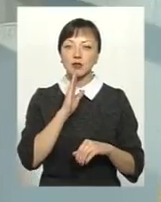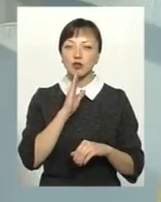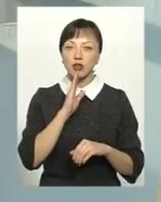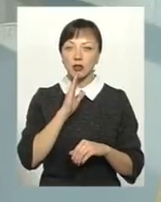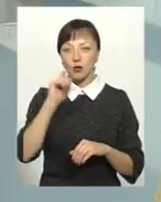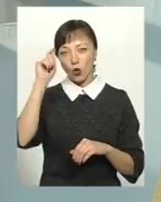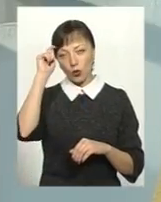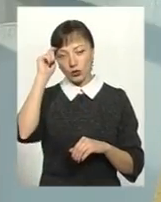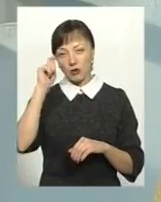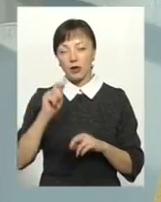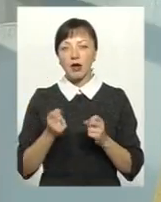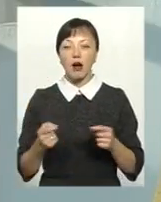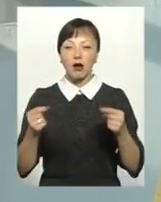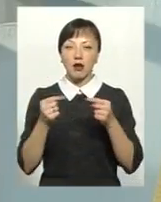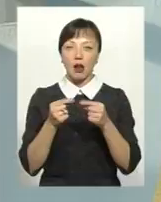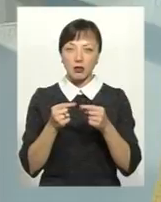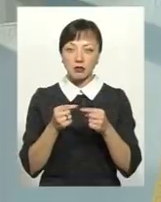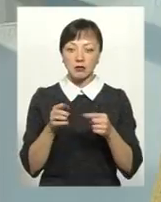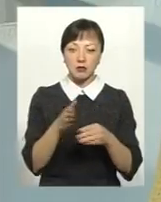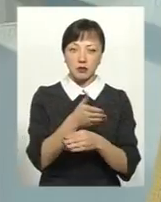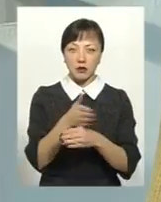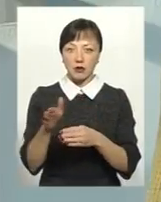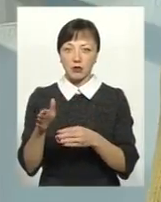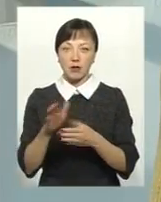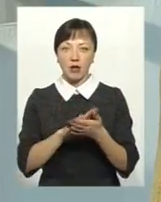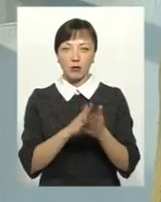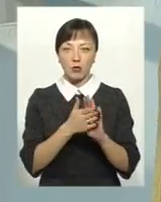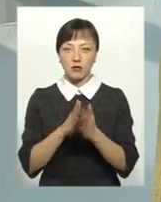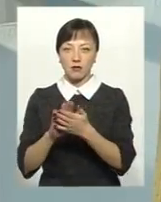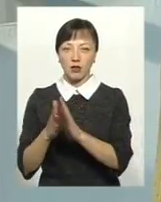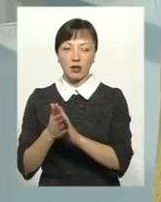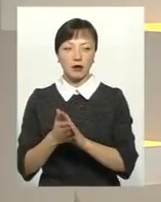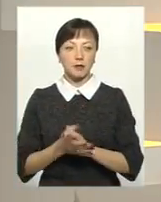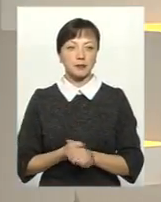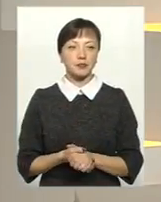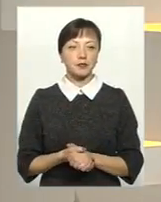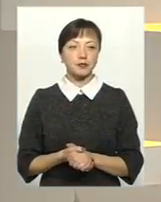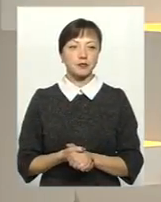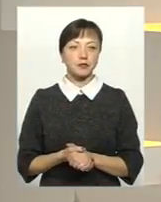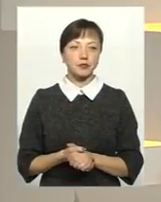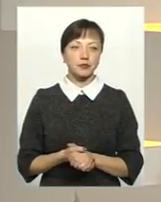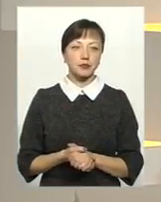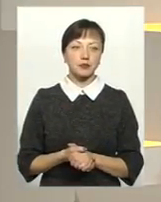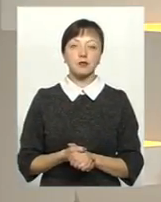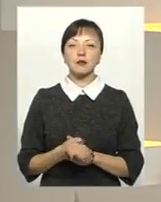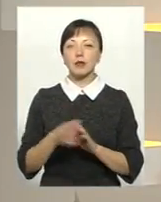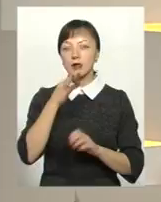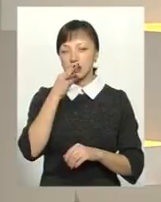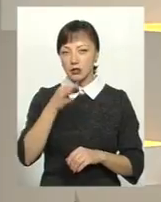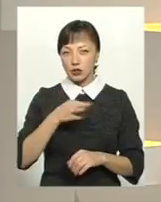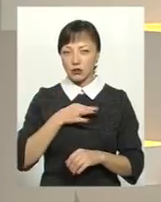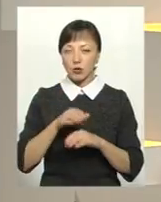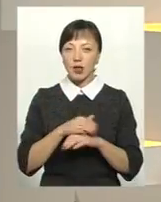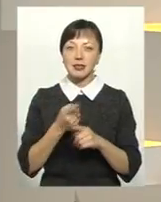і хлопчиків якраз в гендерно чутливій якійсь атмосфері. Скажіть, будь ласка, цей проєкт торкає тільки